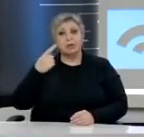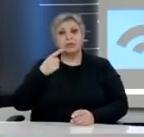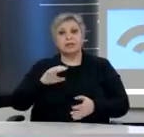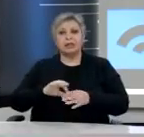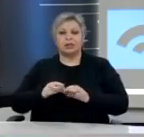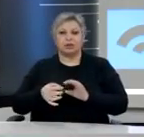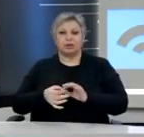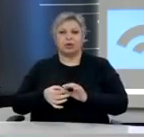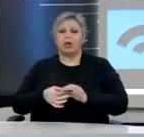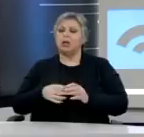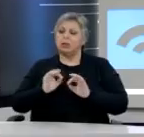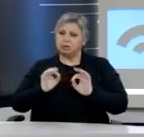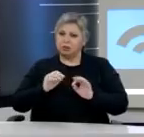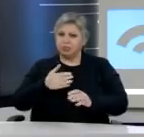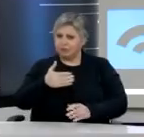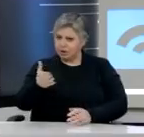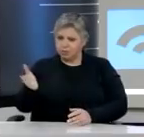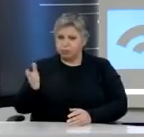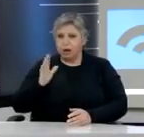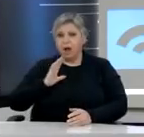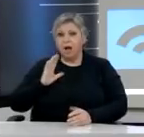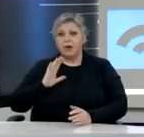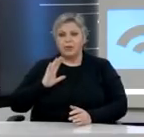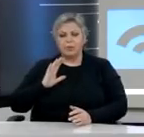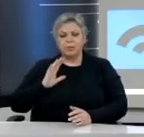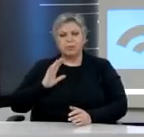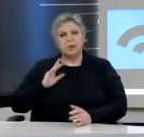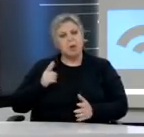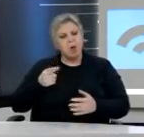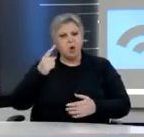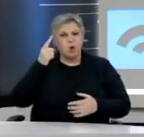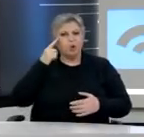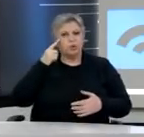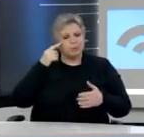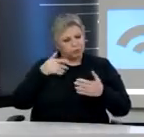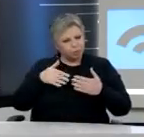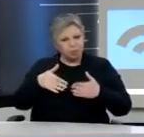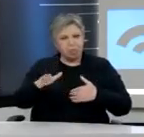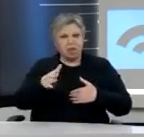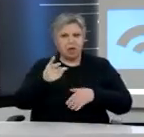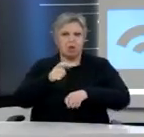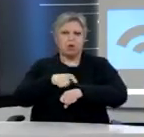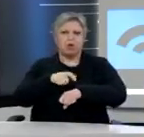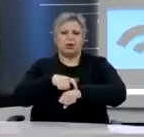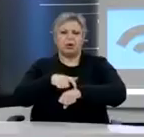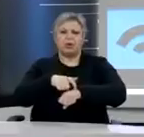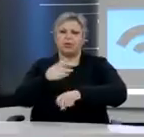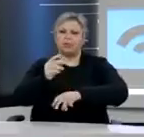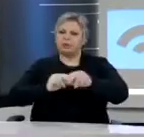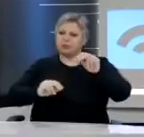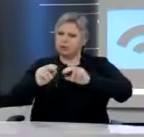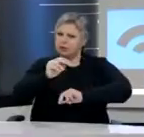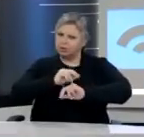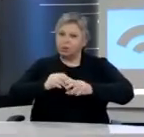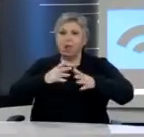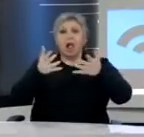λαός. Εν πάση περιπτώσει, πιστεύω ότι θα έχουμε το χρόνο αυτά να τα συζητήσουμε, να κάνουμε και ένα debate